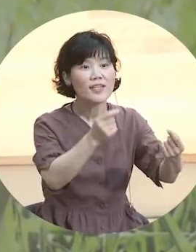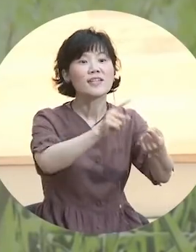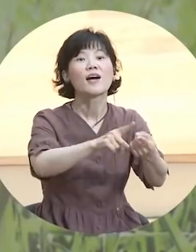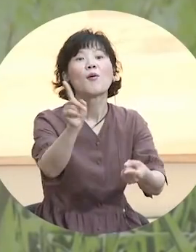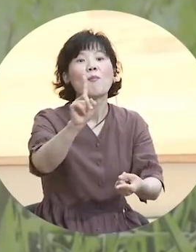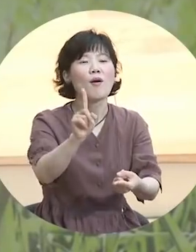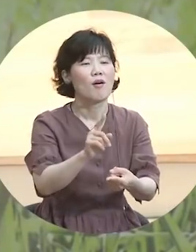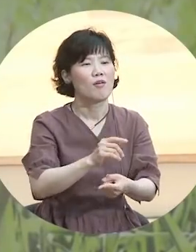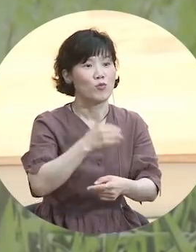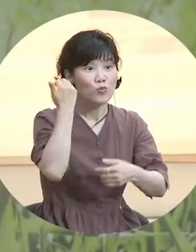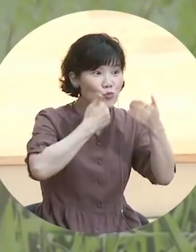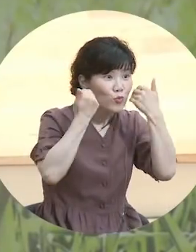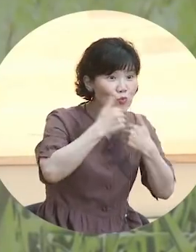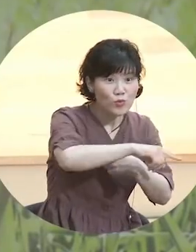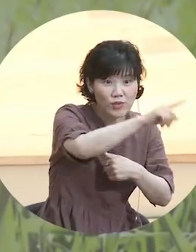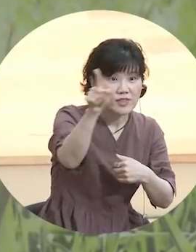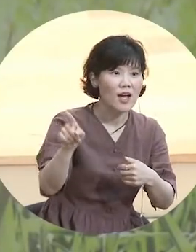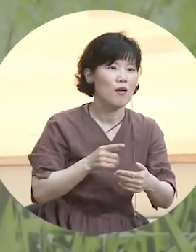누구도 불안해하지 않아요.